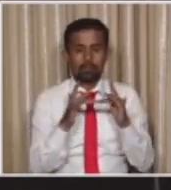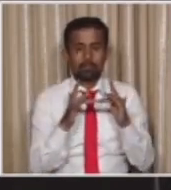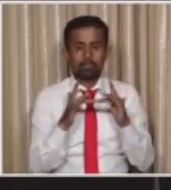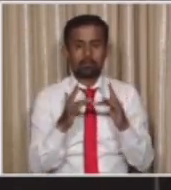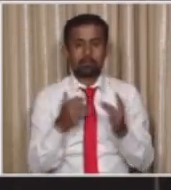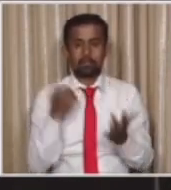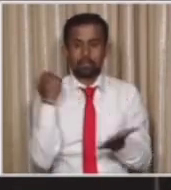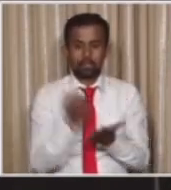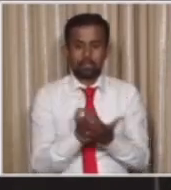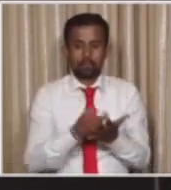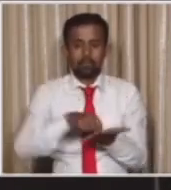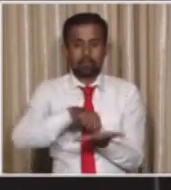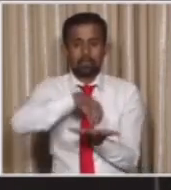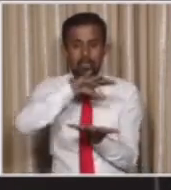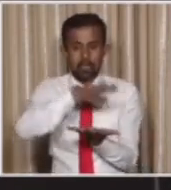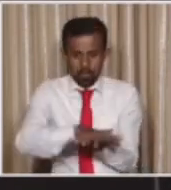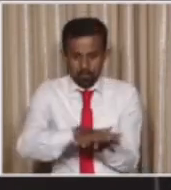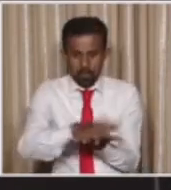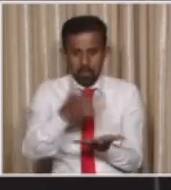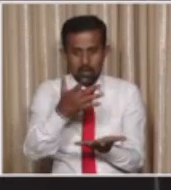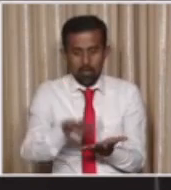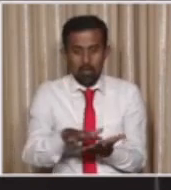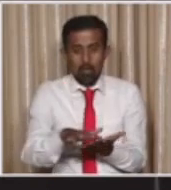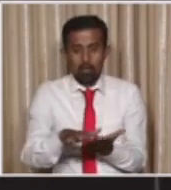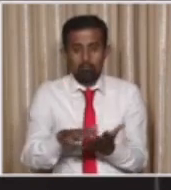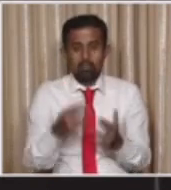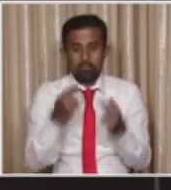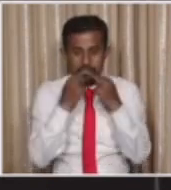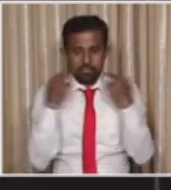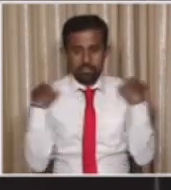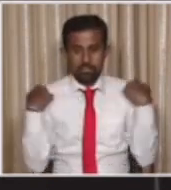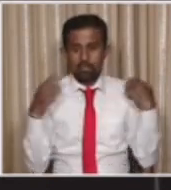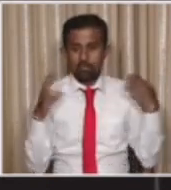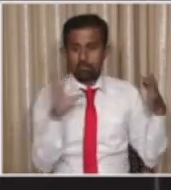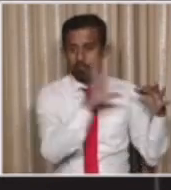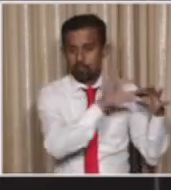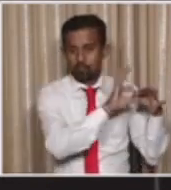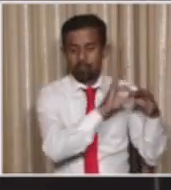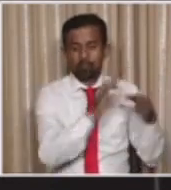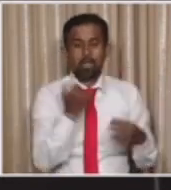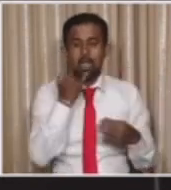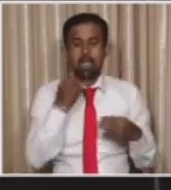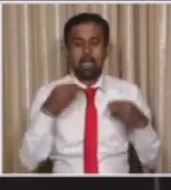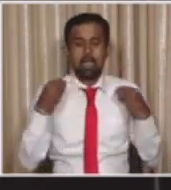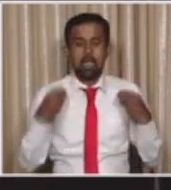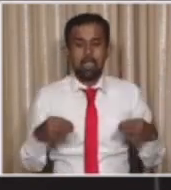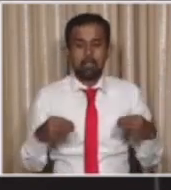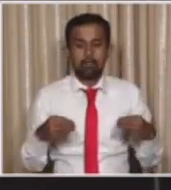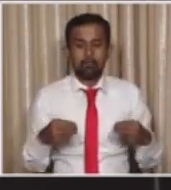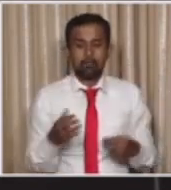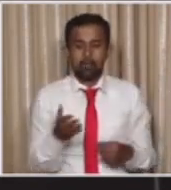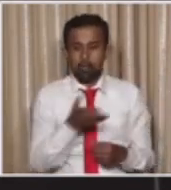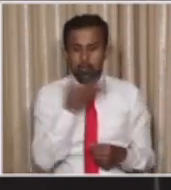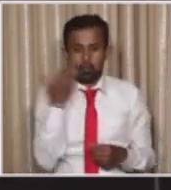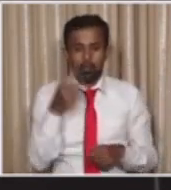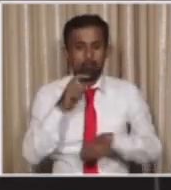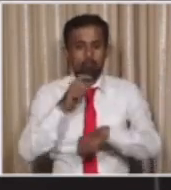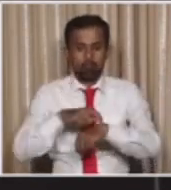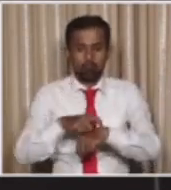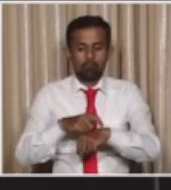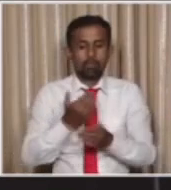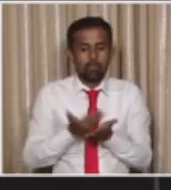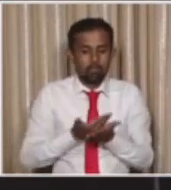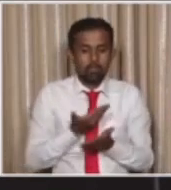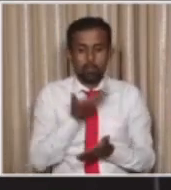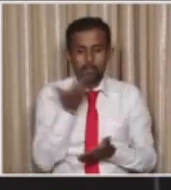ලිපි ලේඛන රෙජිස්ටර් කරලා ලියාපදිංචි කරලා රේගුවට එක ලින්ක් කළොත් මං හිතන්නේ ඉතාම ලේසියෙන් ඒ කාලය කරන්න පුළුවන් කාලයත් ඇත්ත වශයෙන්ම